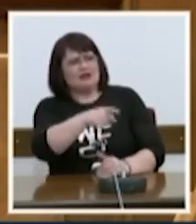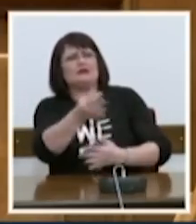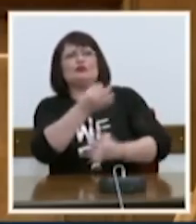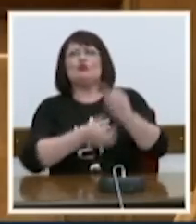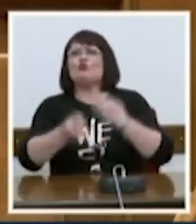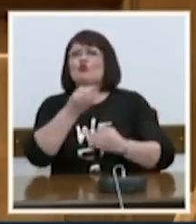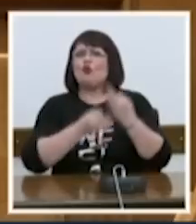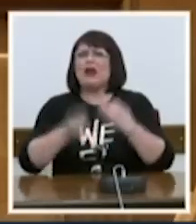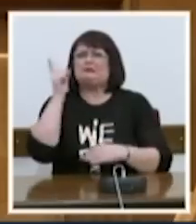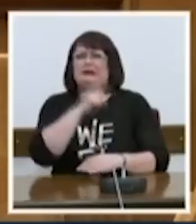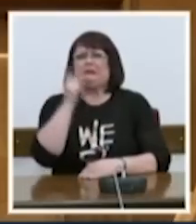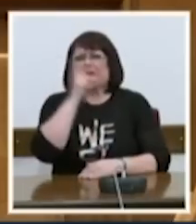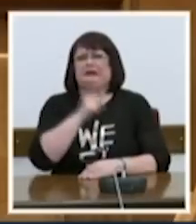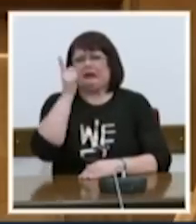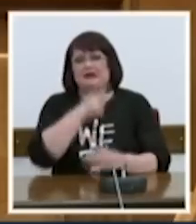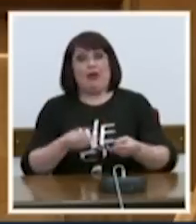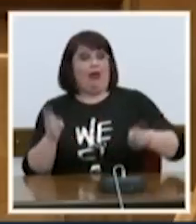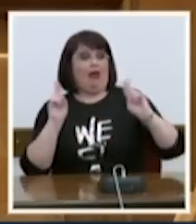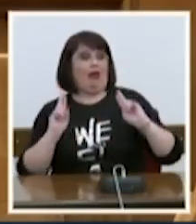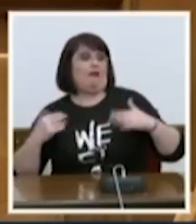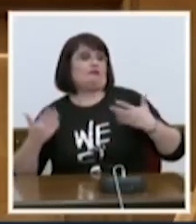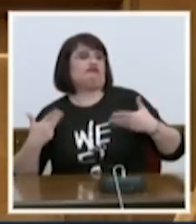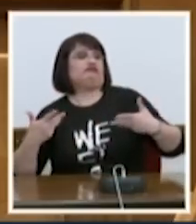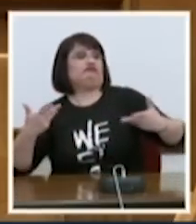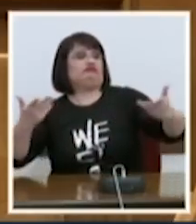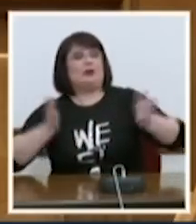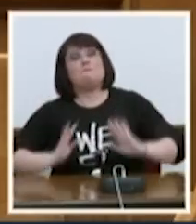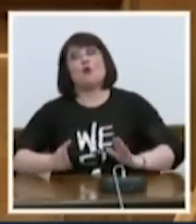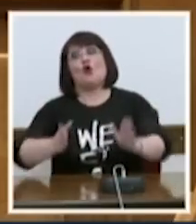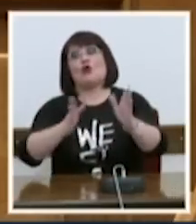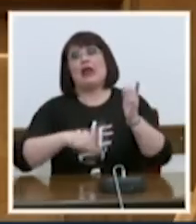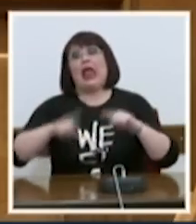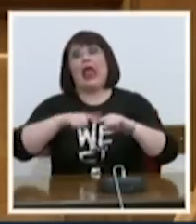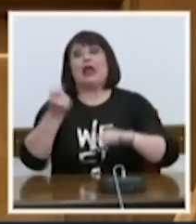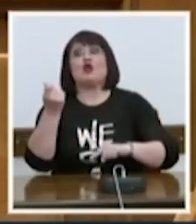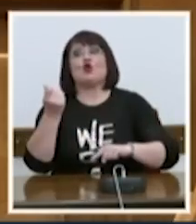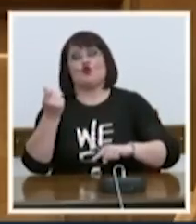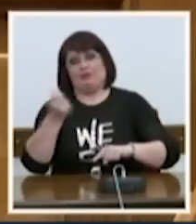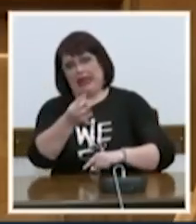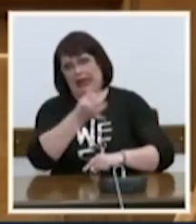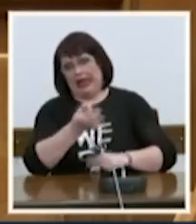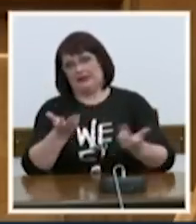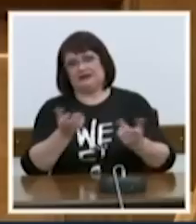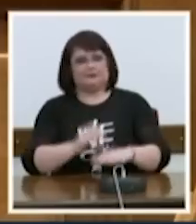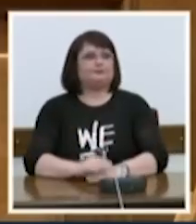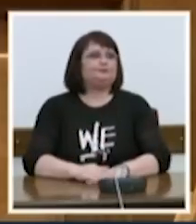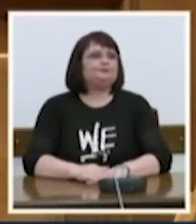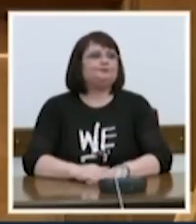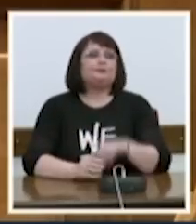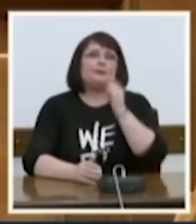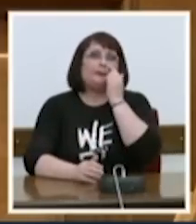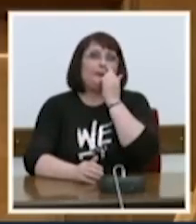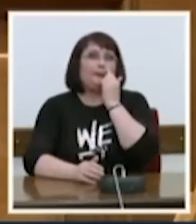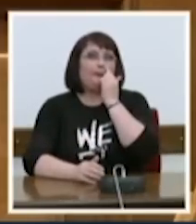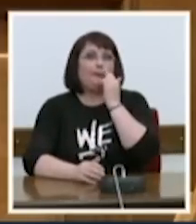από ψεύτικη αισιοδοξία για την πορεία της ελληνικής οικονομίας. Αισιόδοξοι όμως μπορεί να είναι